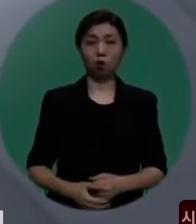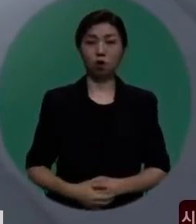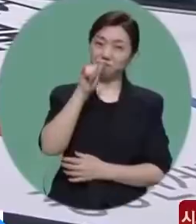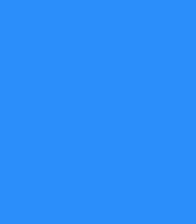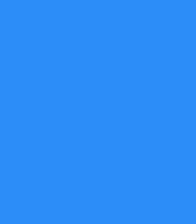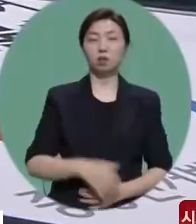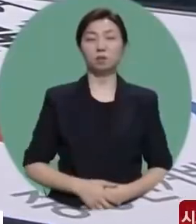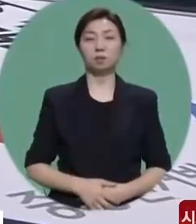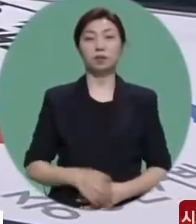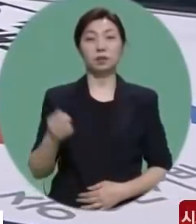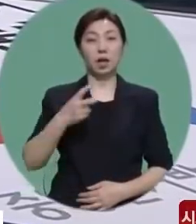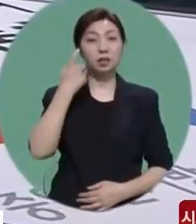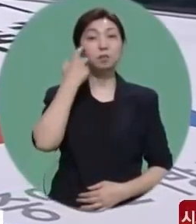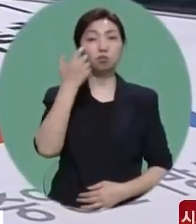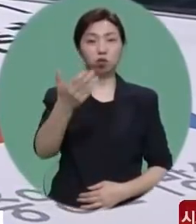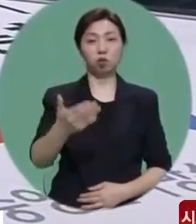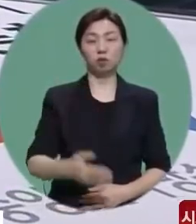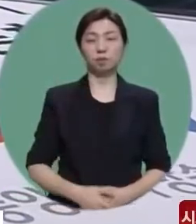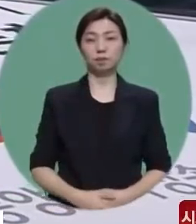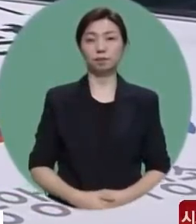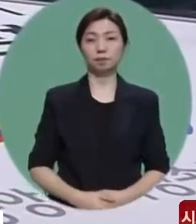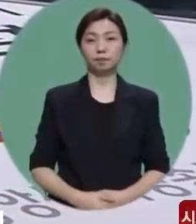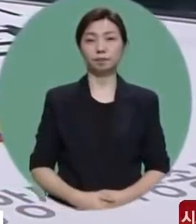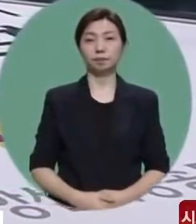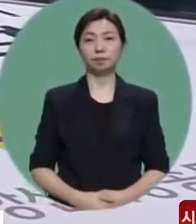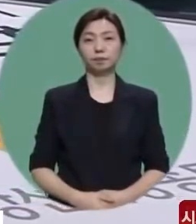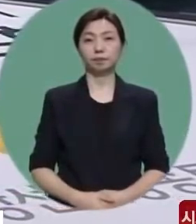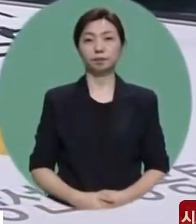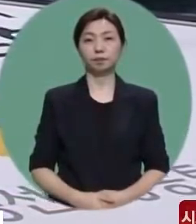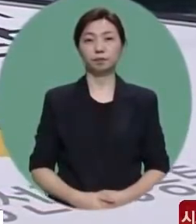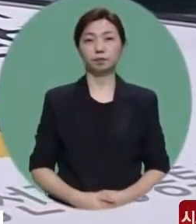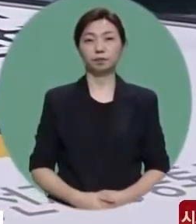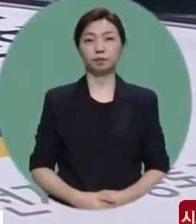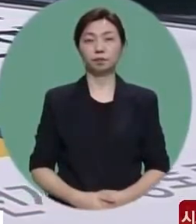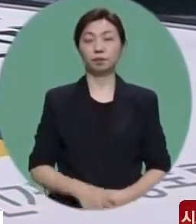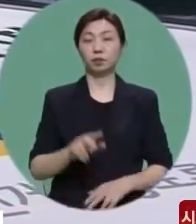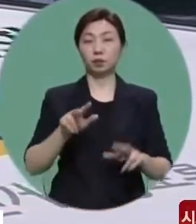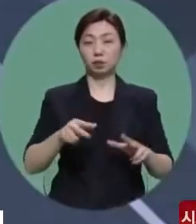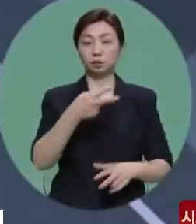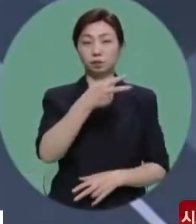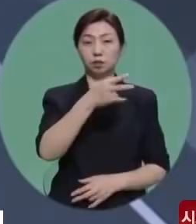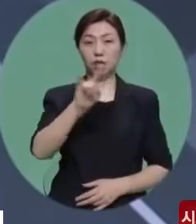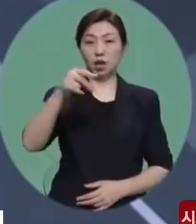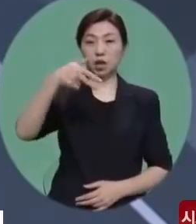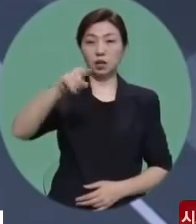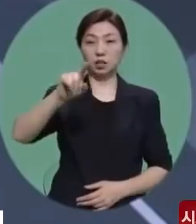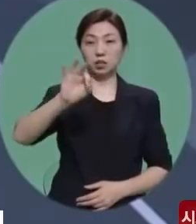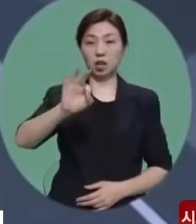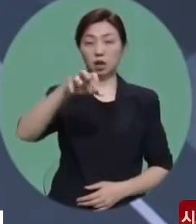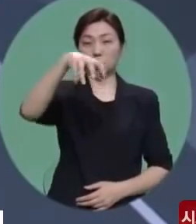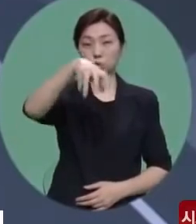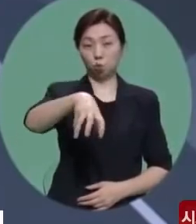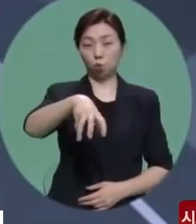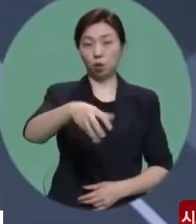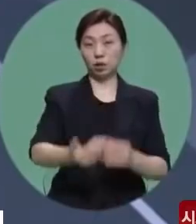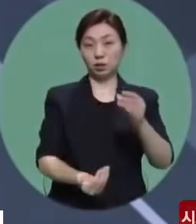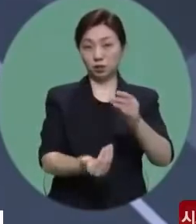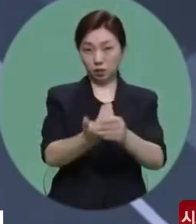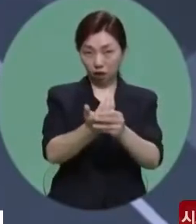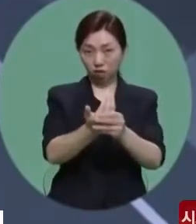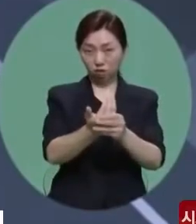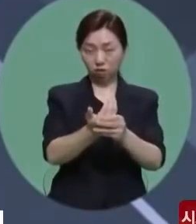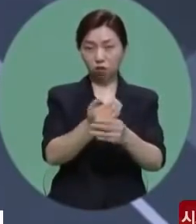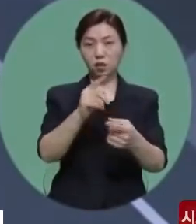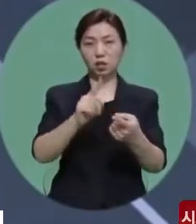모음입니다 1 지금 대장동 사건을 시장으로서 설계하고